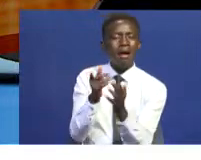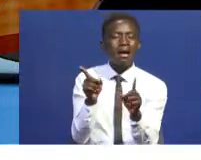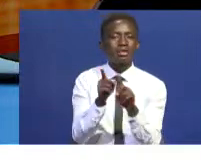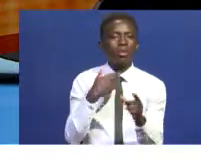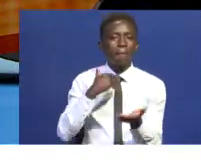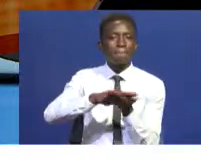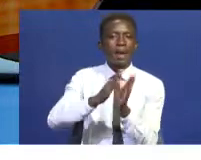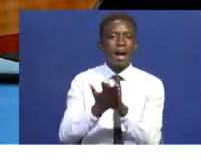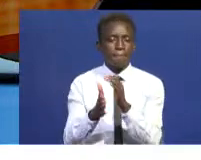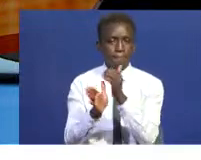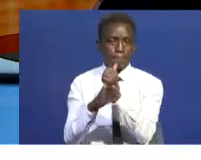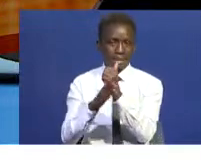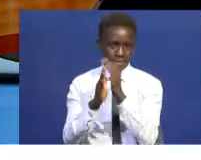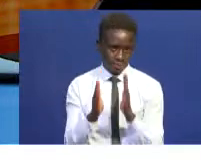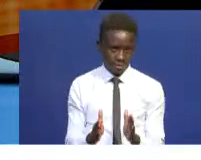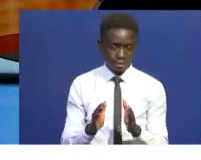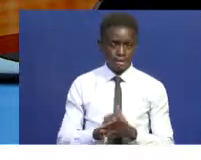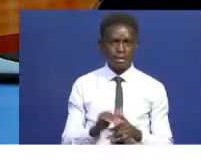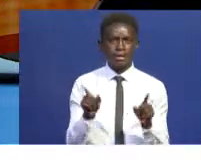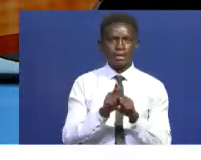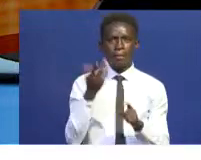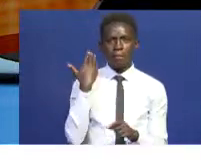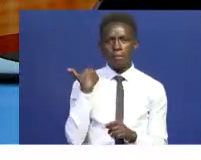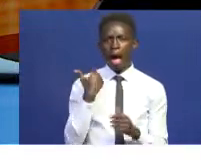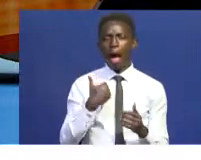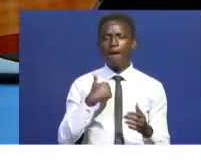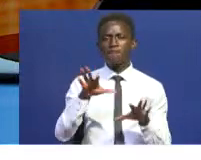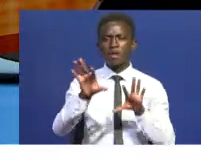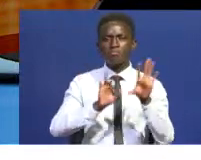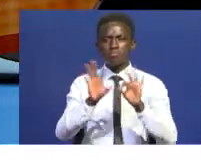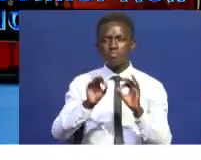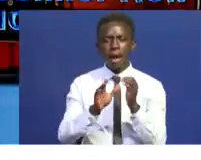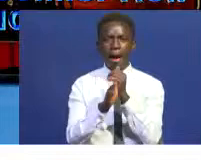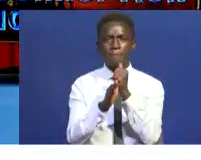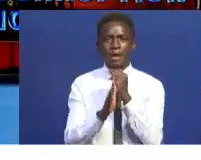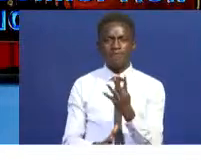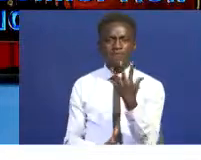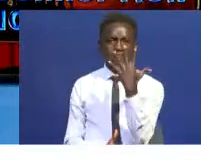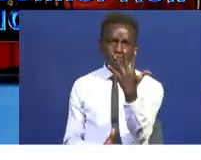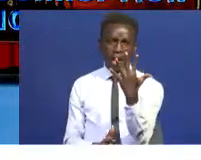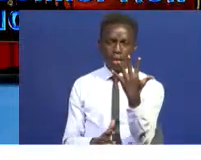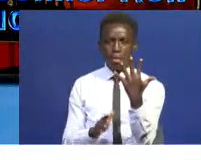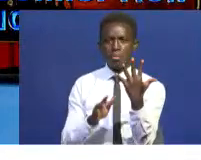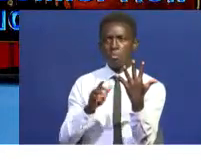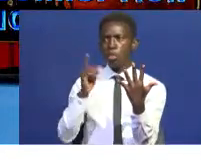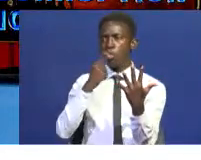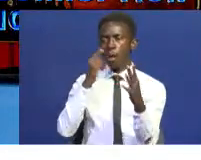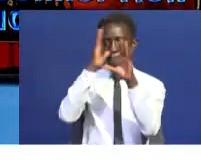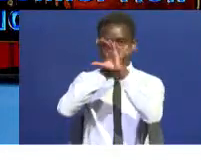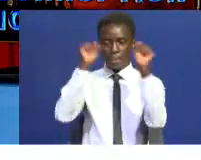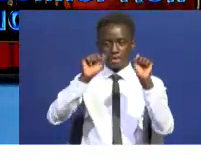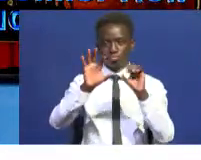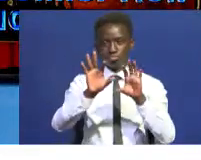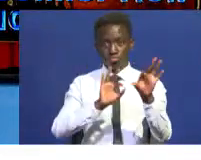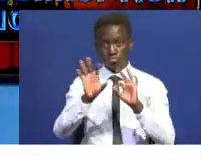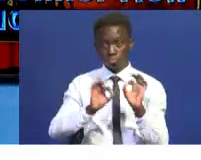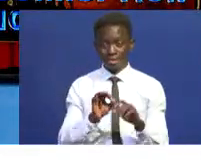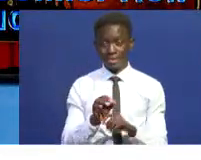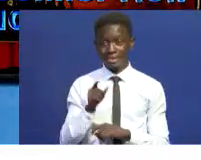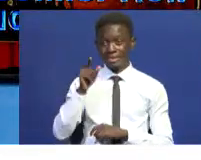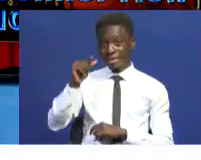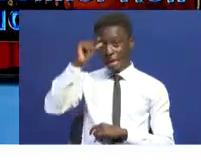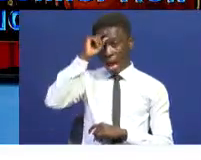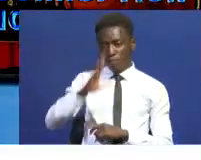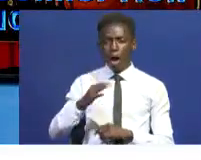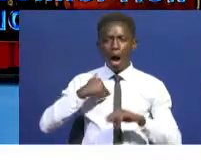vikao vya kuwaidhinisha mabalozi watano walioteuliwa na rais ilisema kwamba uchunguzi unaendelea dhidi ya gavana huyo kuhusiana